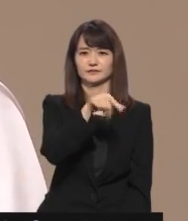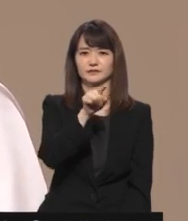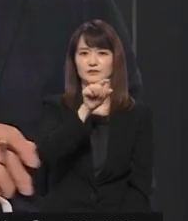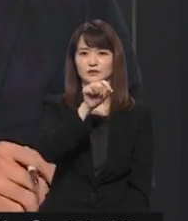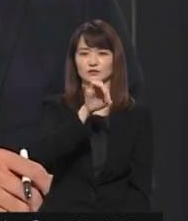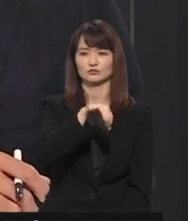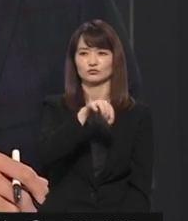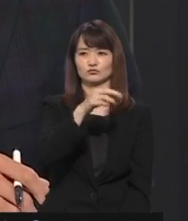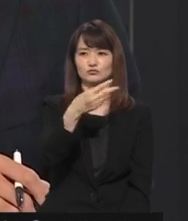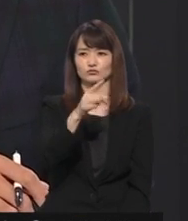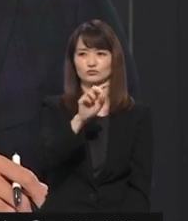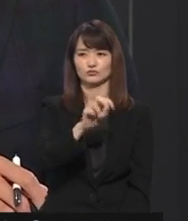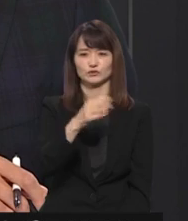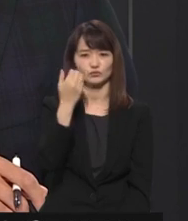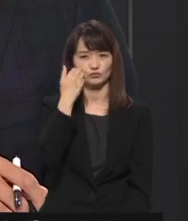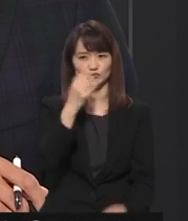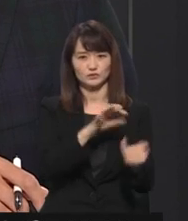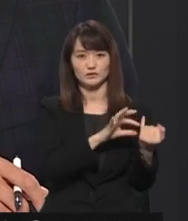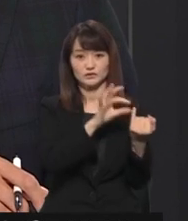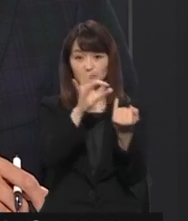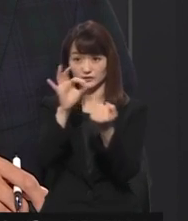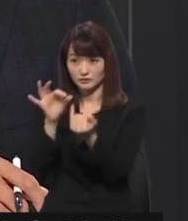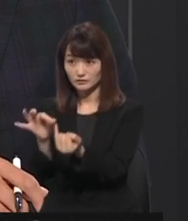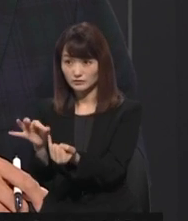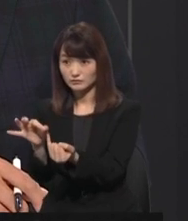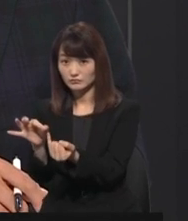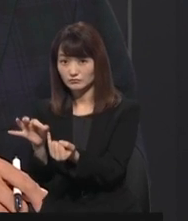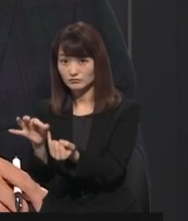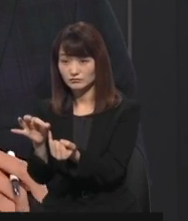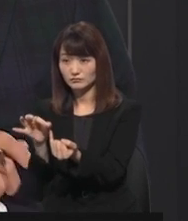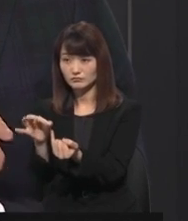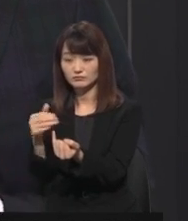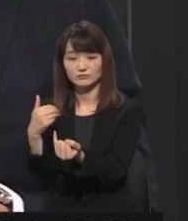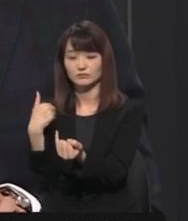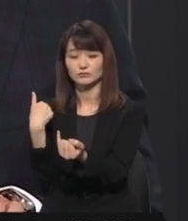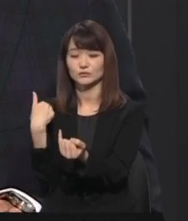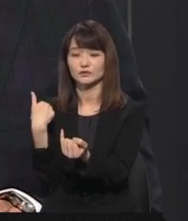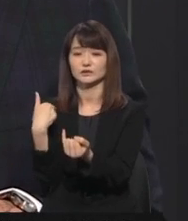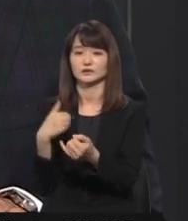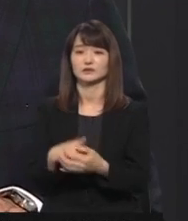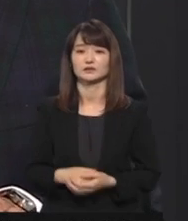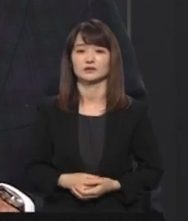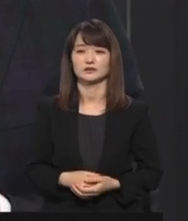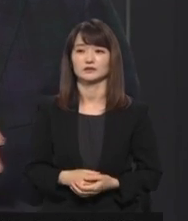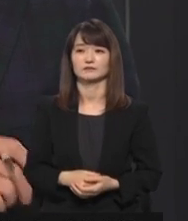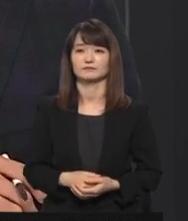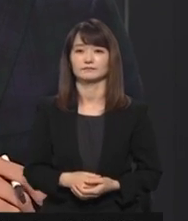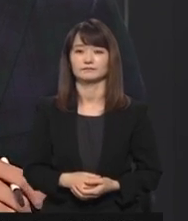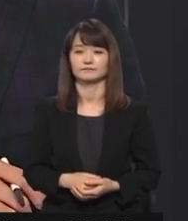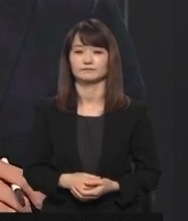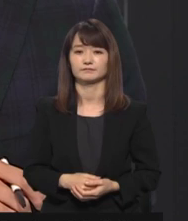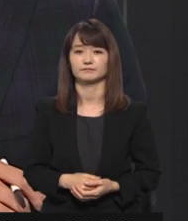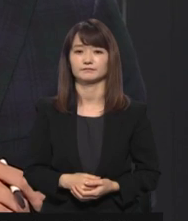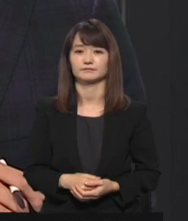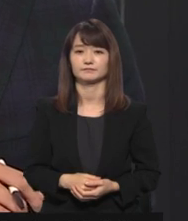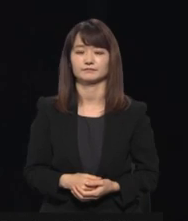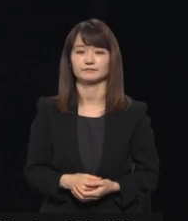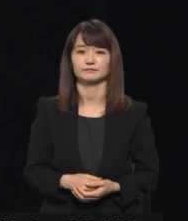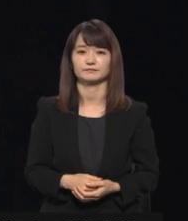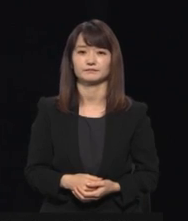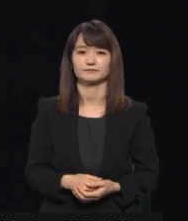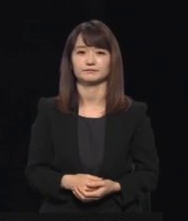조악한 내막을 예 이속 전 대표 시절인데 이지성 작가가 배우자인 이성 자극한 얘기입니다 아 여기서 잠깐